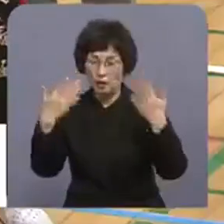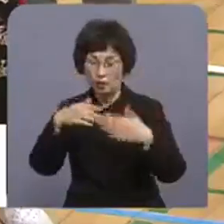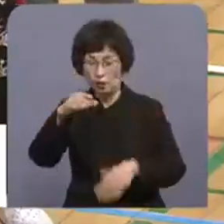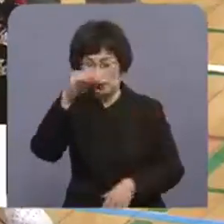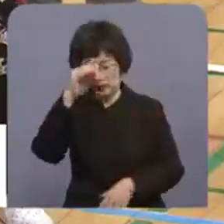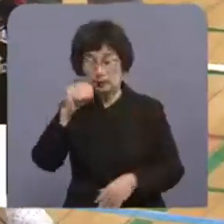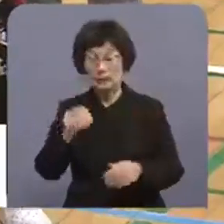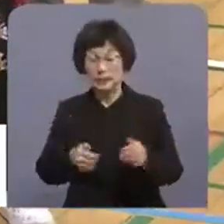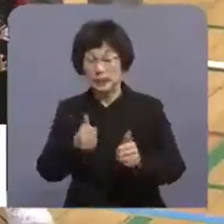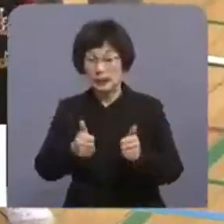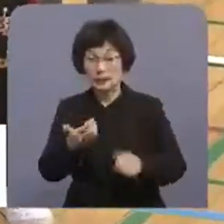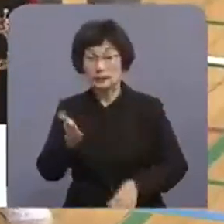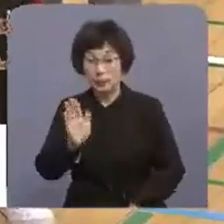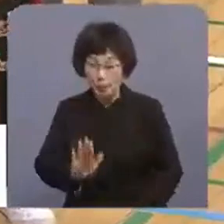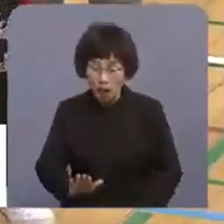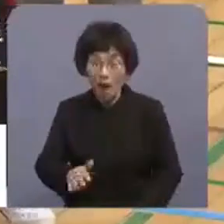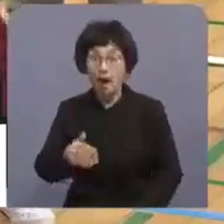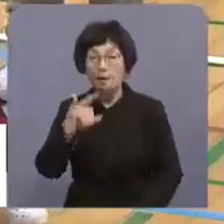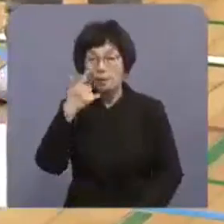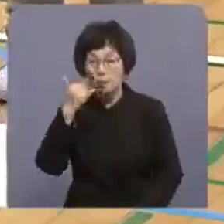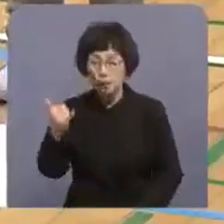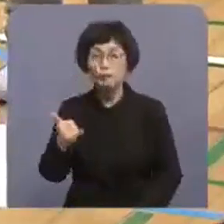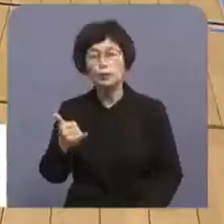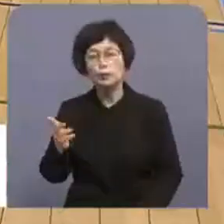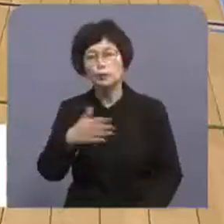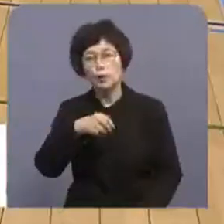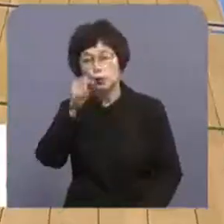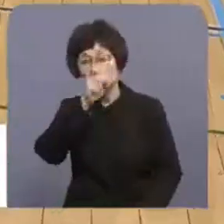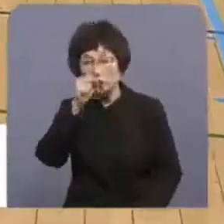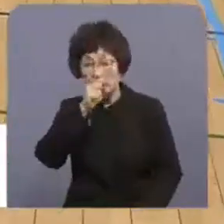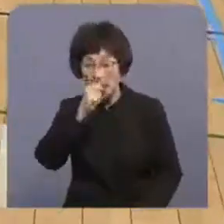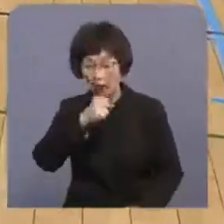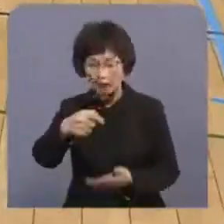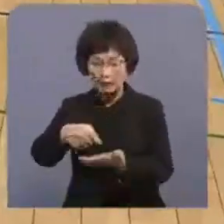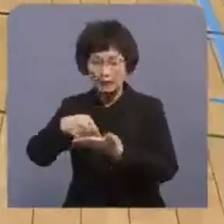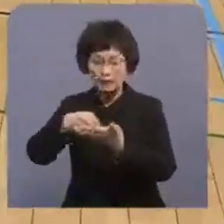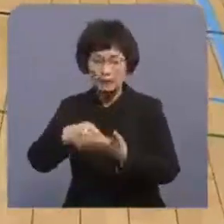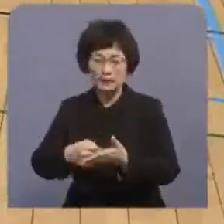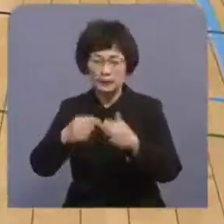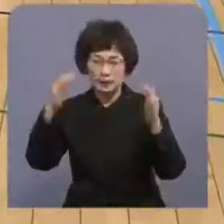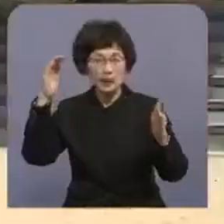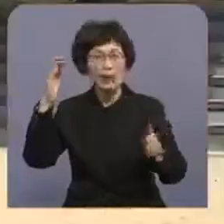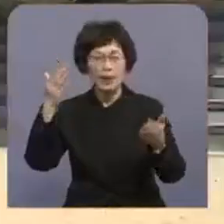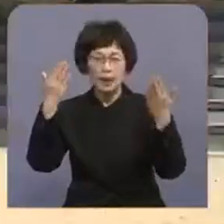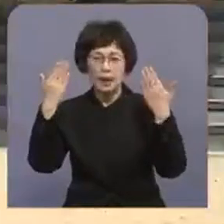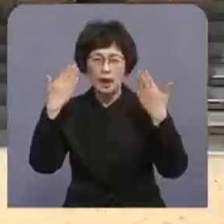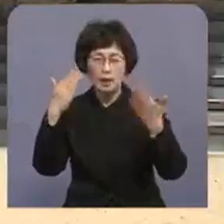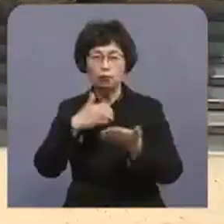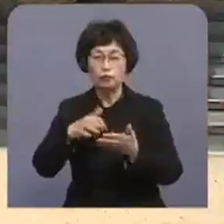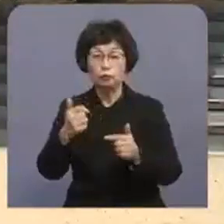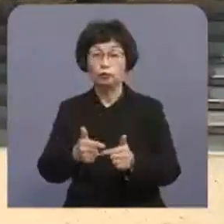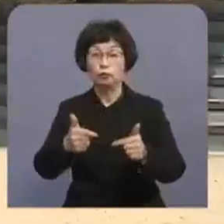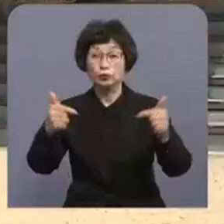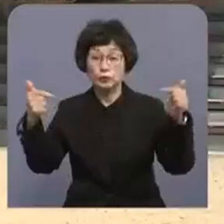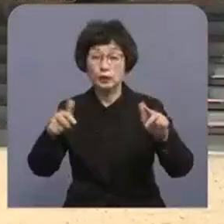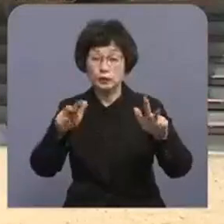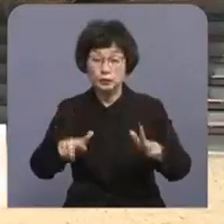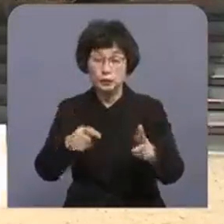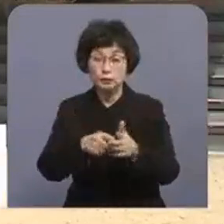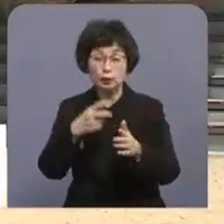했지만 학생과 교사, 학부모로부터 좋은 반응을 얻어 신청 학교 수가 급증했습니다. 현재 초중고